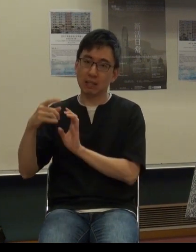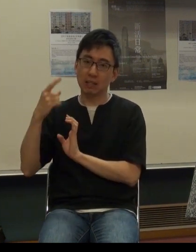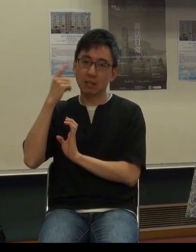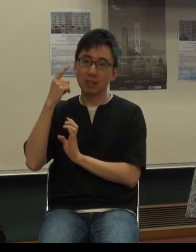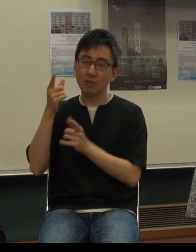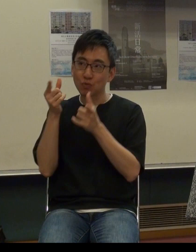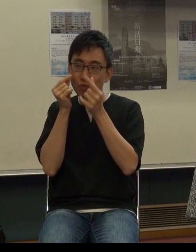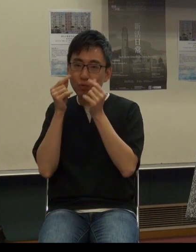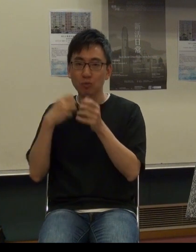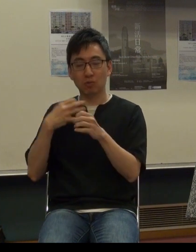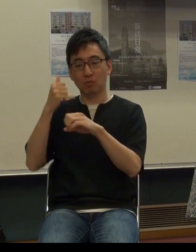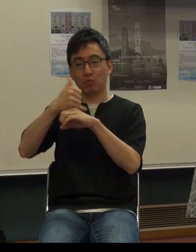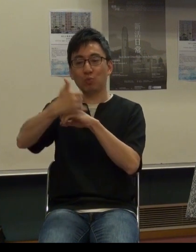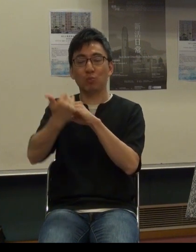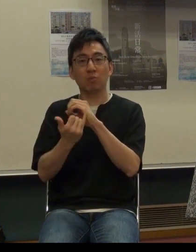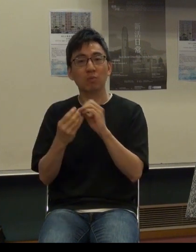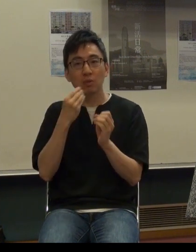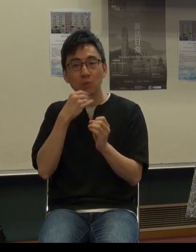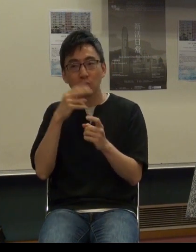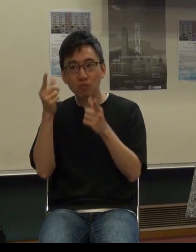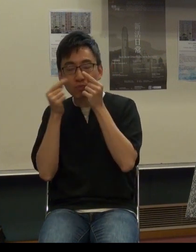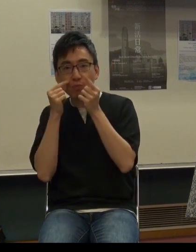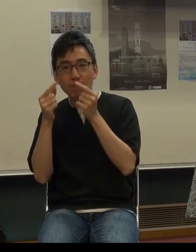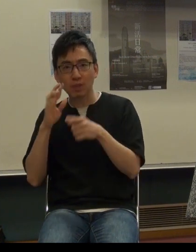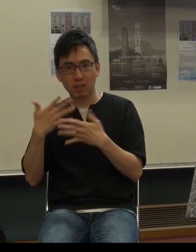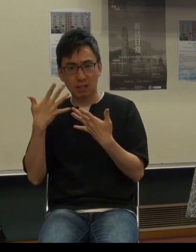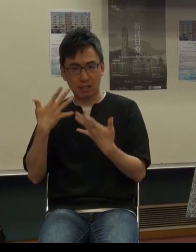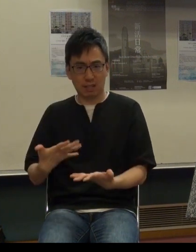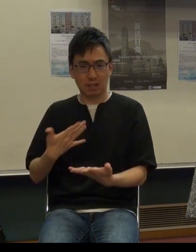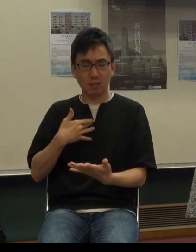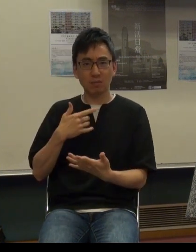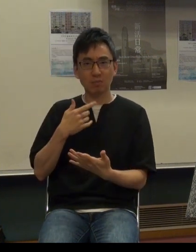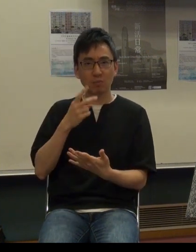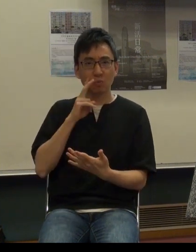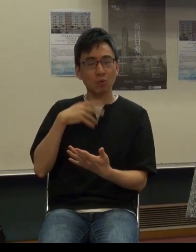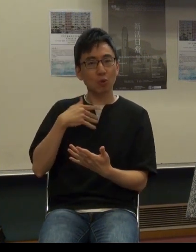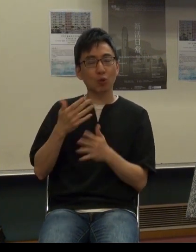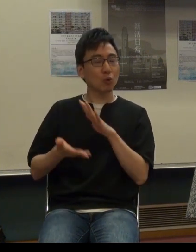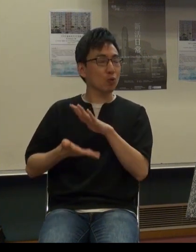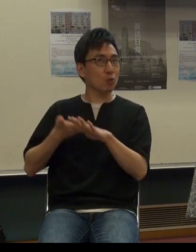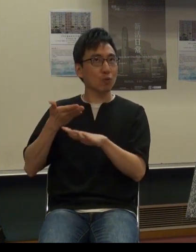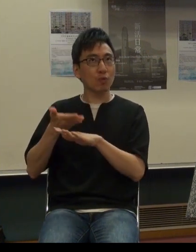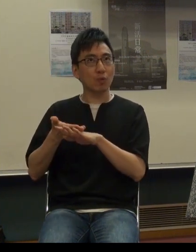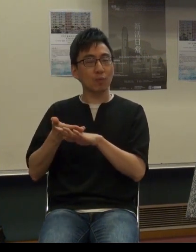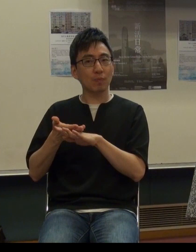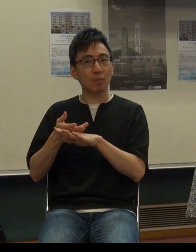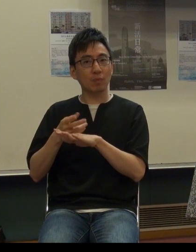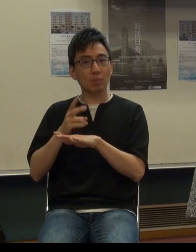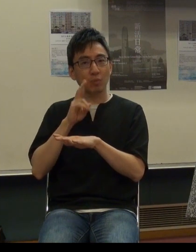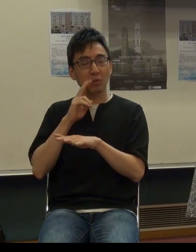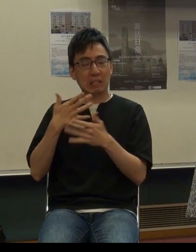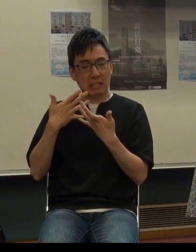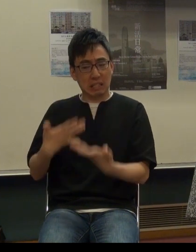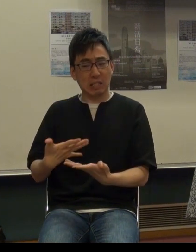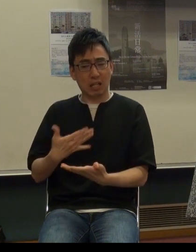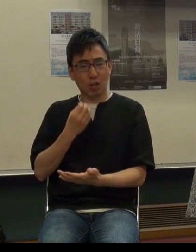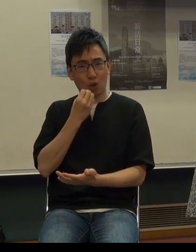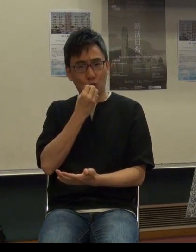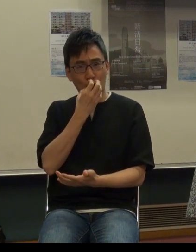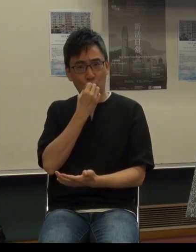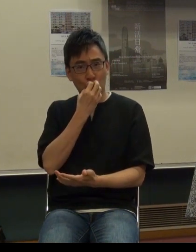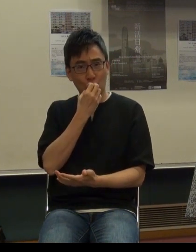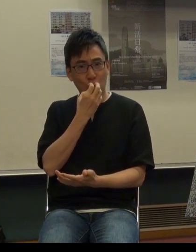世界各地都行過下嘅。咁咧，其實但係你而家叫我哋去翻今時今日咧，好似正話主持人